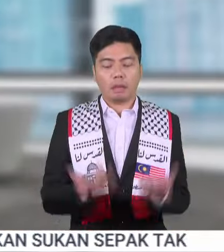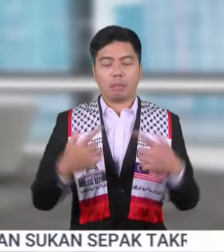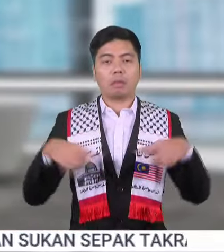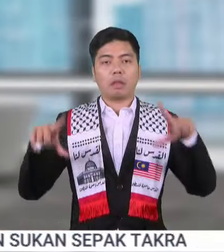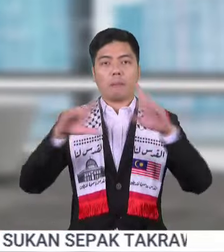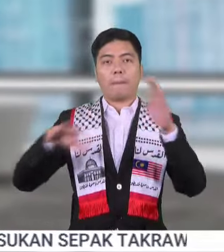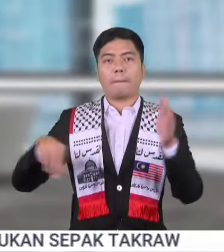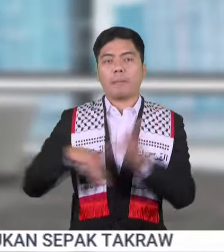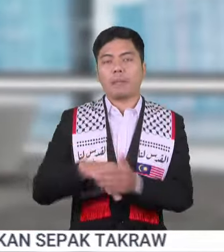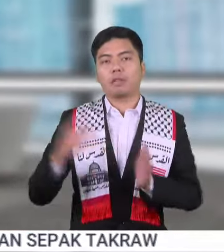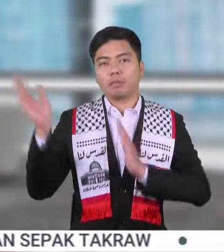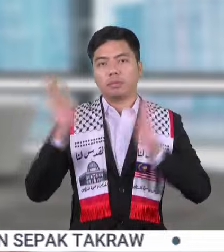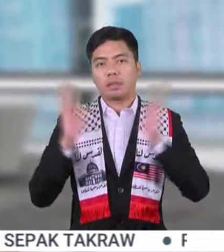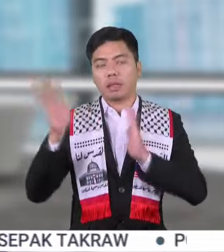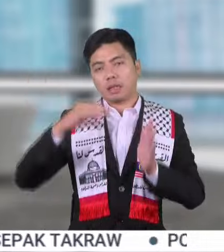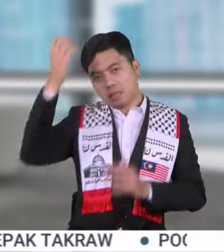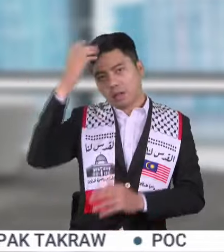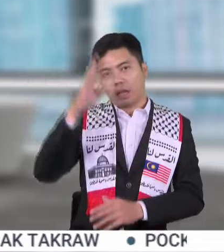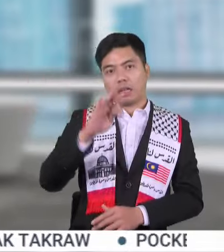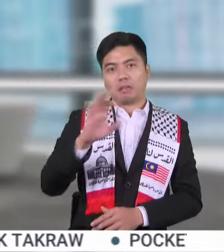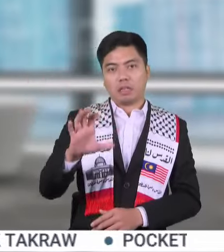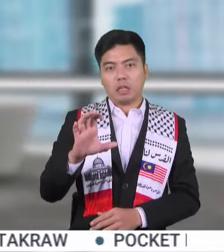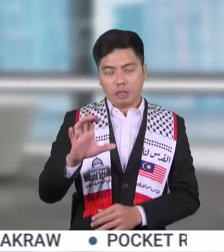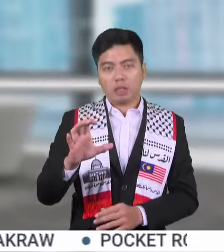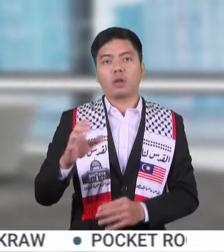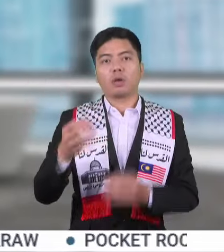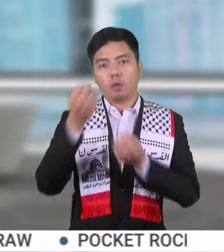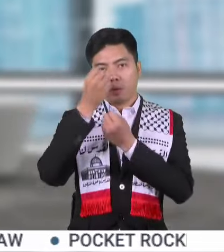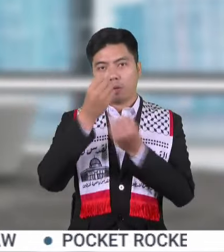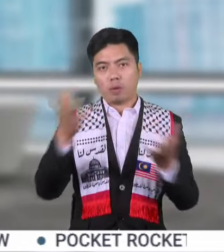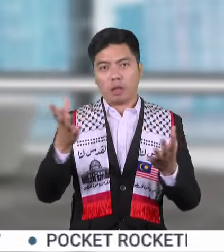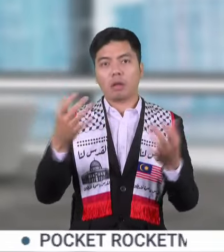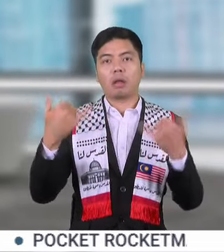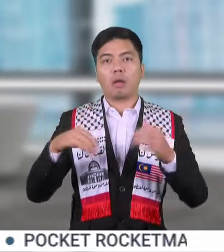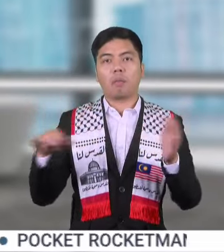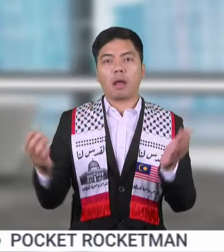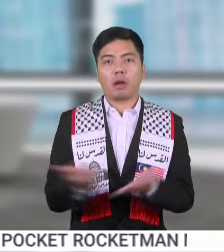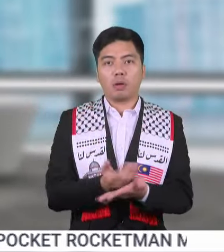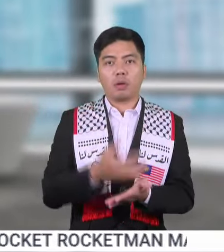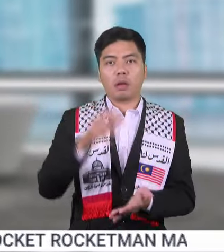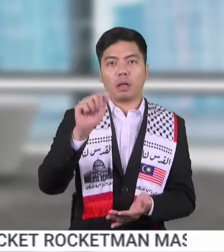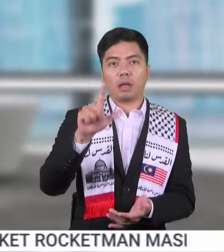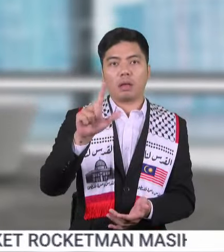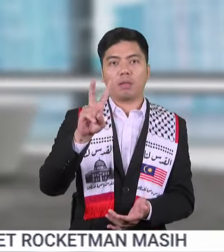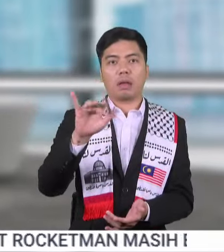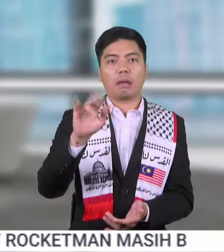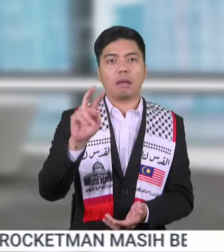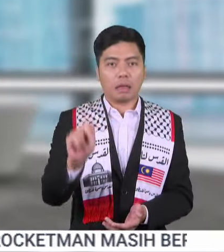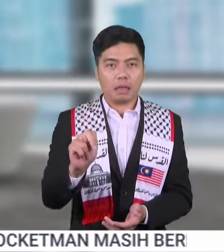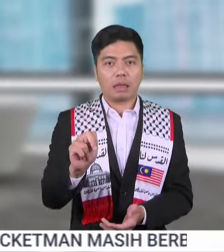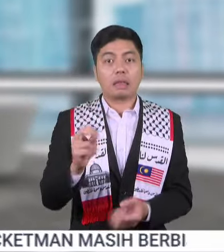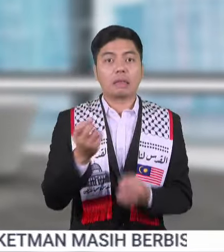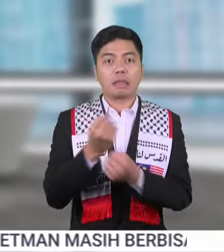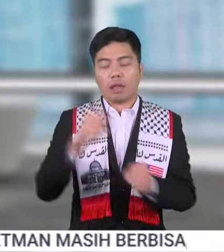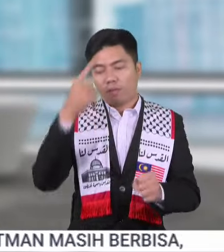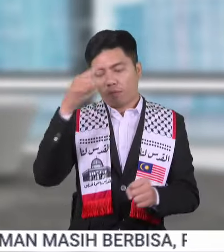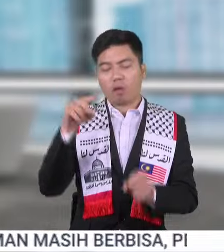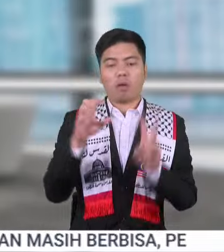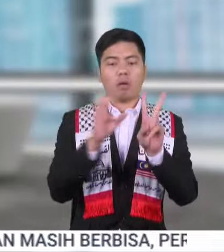Liga Bola Sepak Malaysia, Selangor FC mengumumkan pemain import baru dari Cape Verde, Alvin Fortes, sebagai persiapan